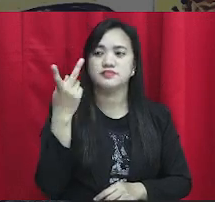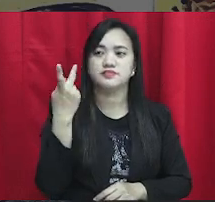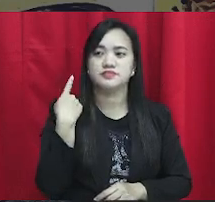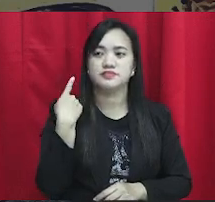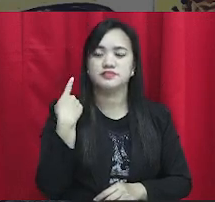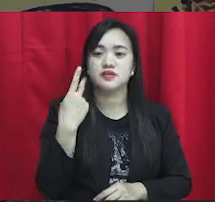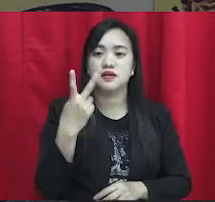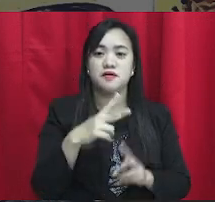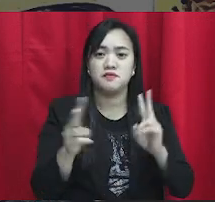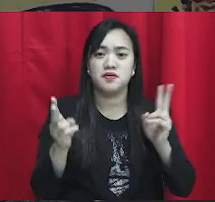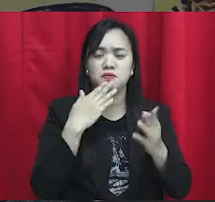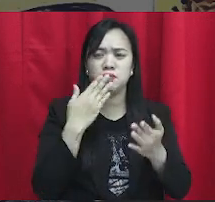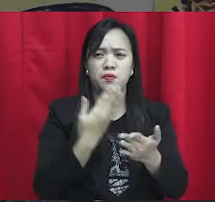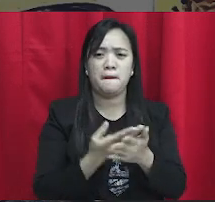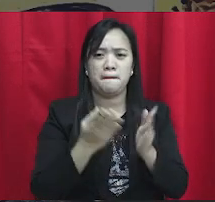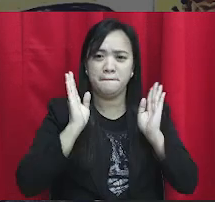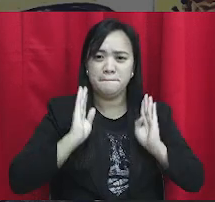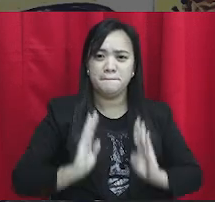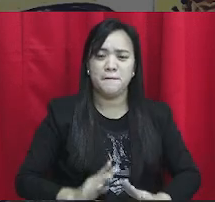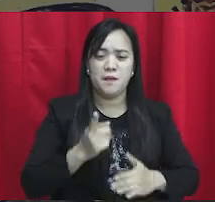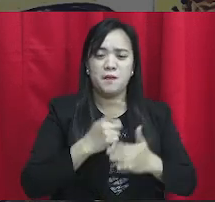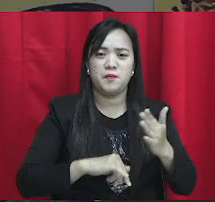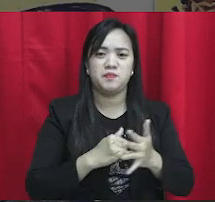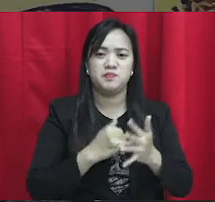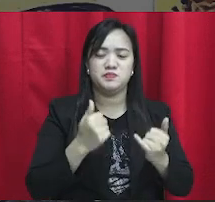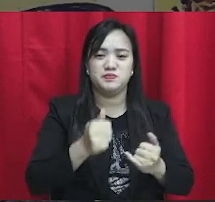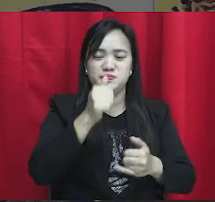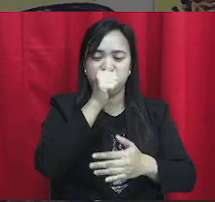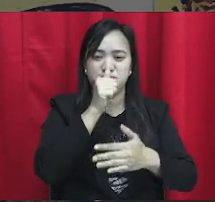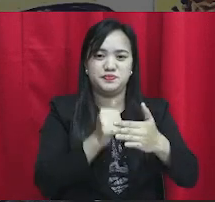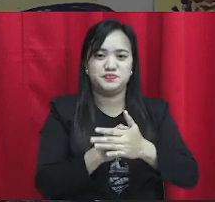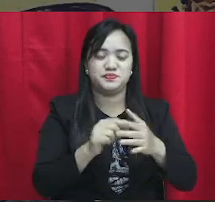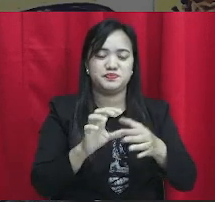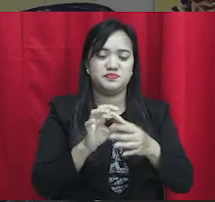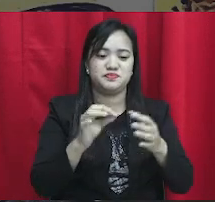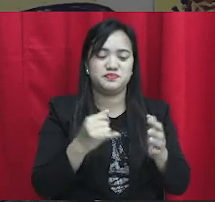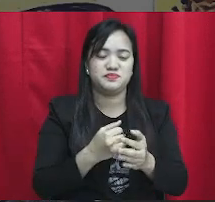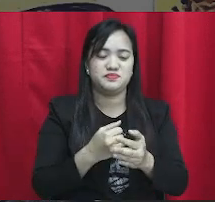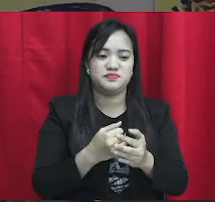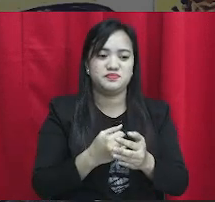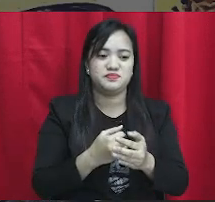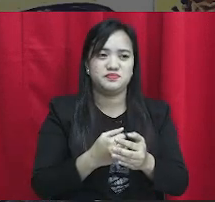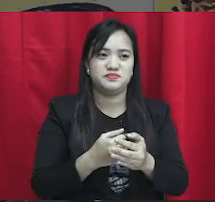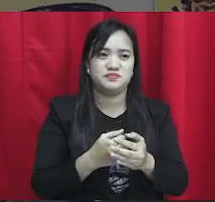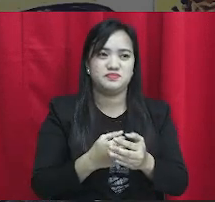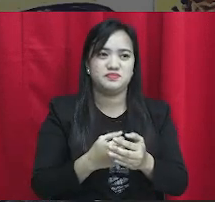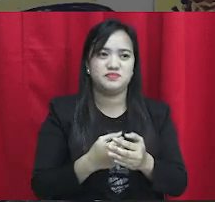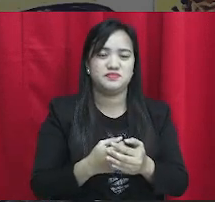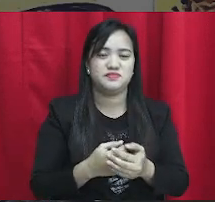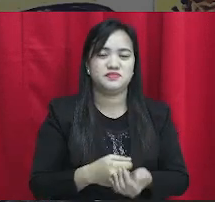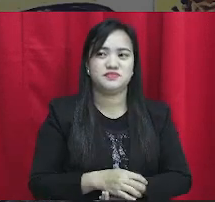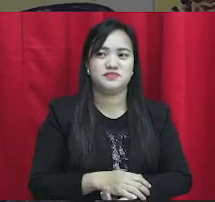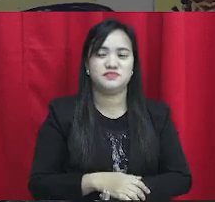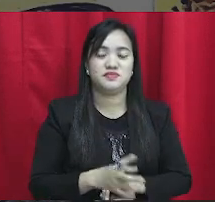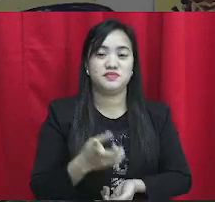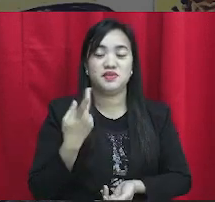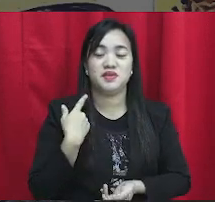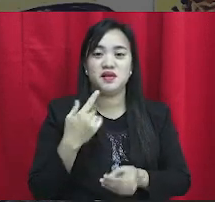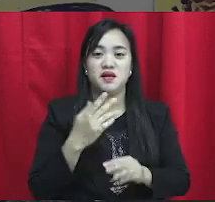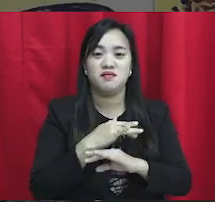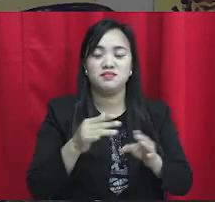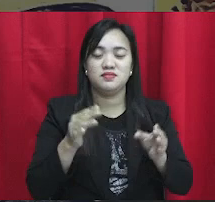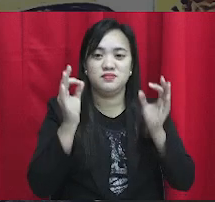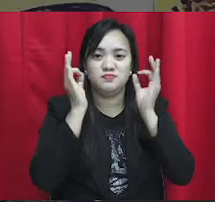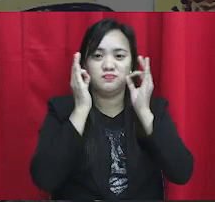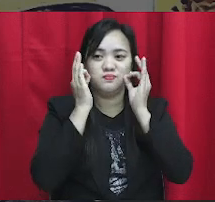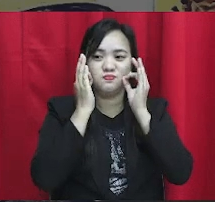yung katawan nyo. Ano bang mga sikreto natin dyan? Oo, hindi ako tumaba since then. Wala naman. Gan even,